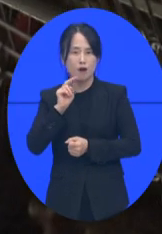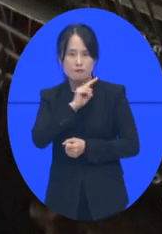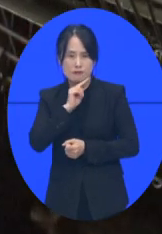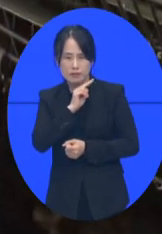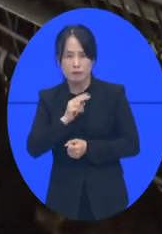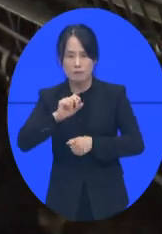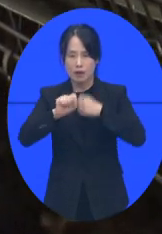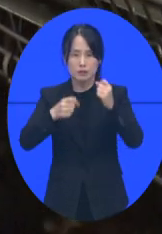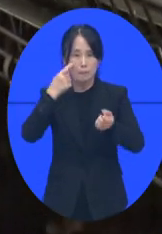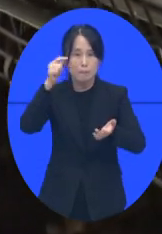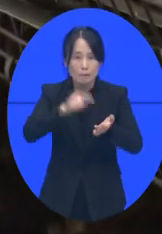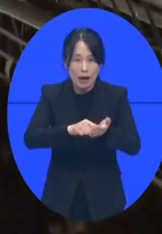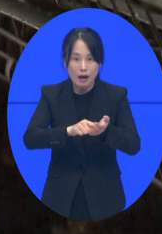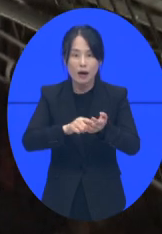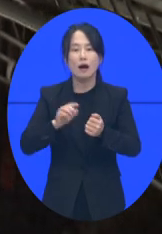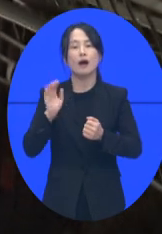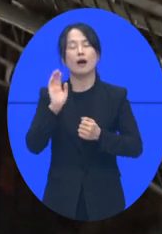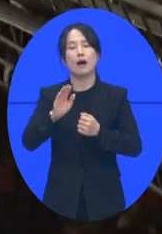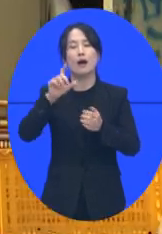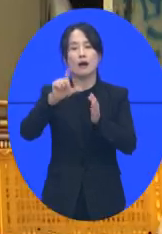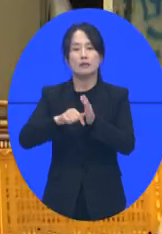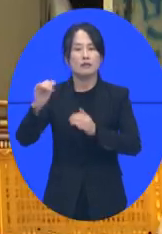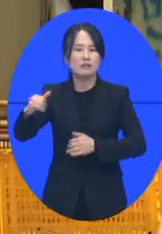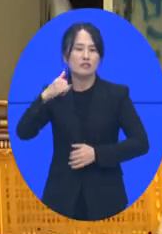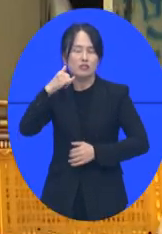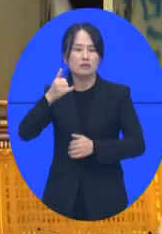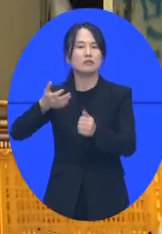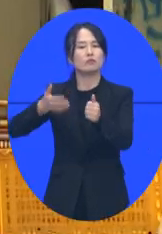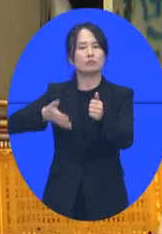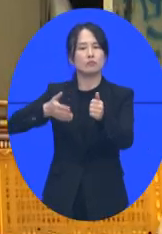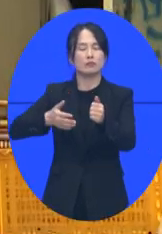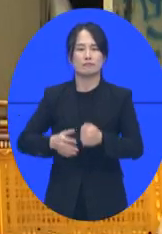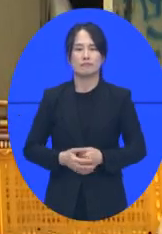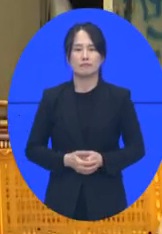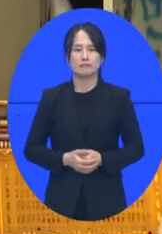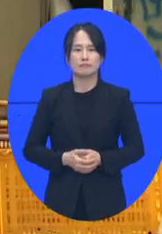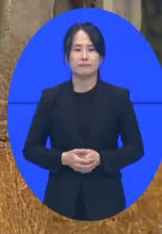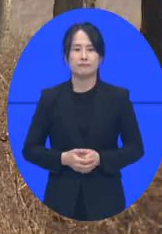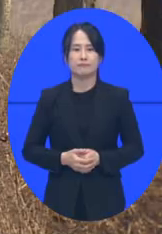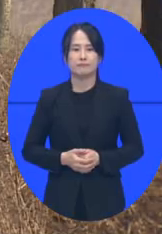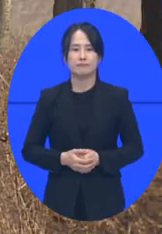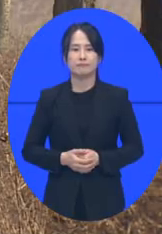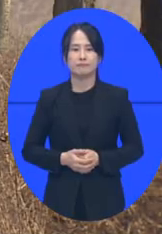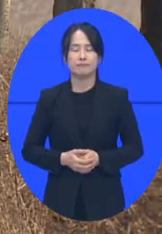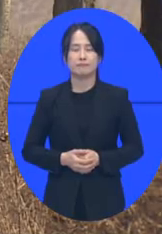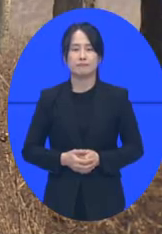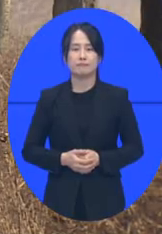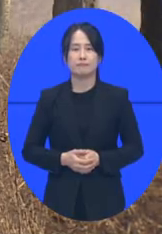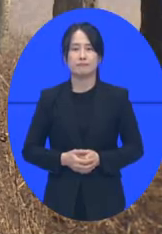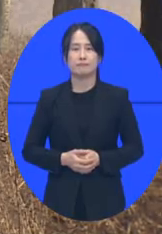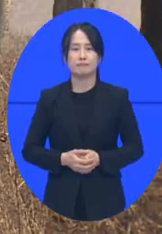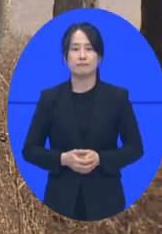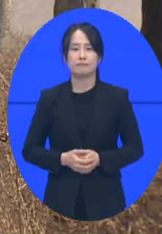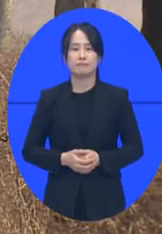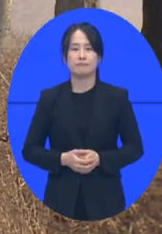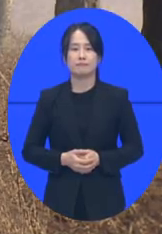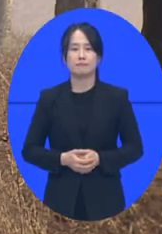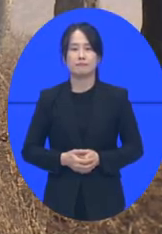가축을 발견할 경우 경기도 동물방역 위생과 즉시 신고해야 한다고 당부했습니다 경기주 t